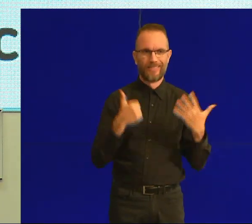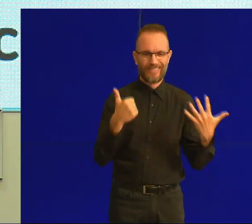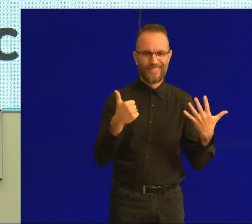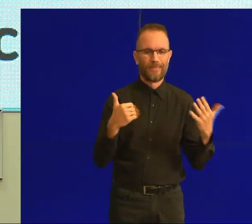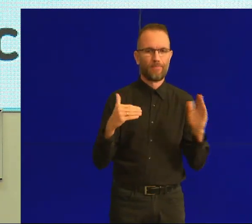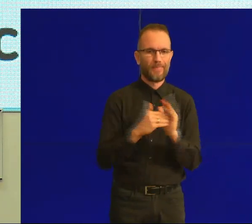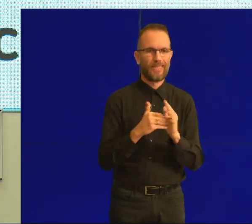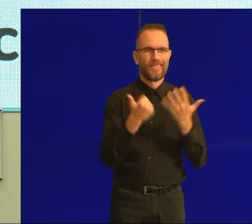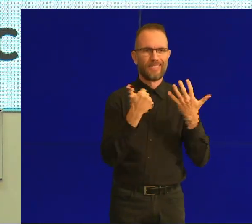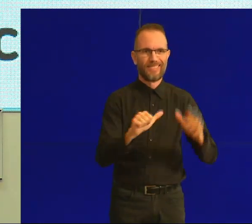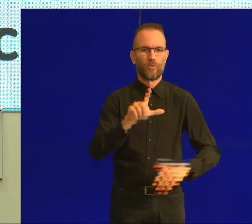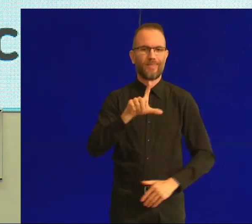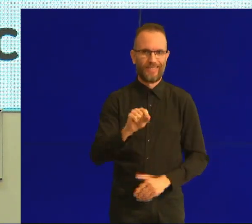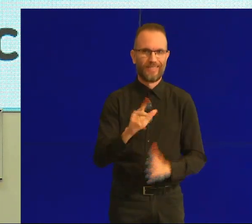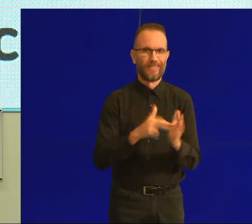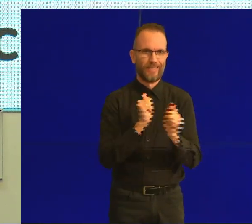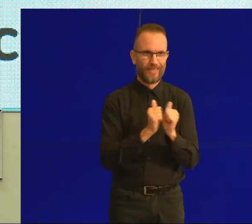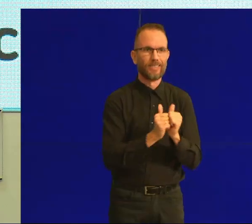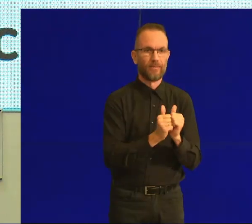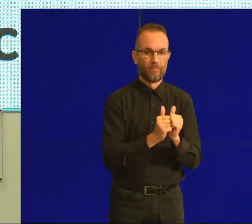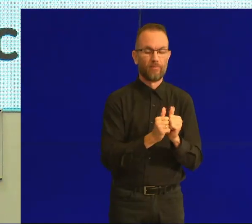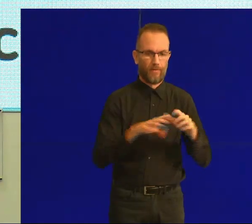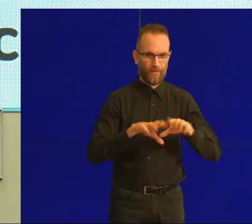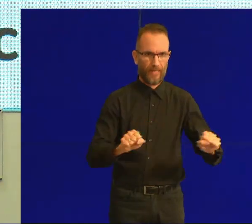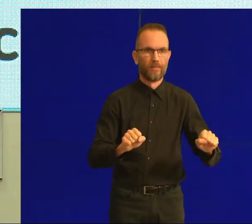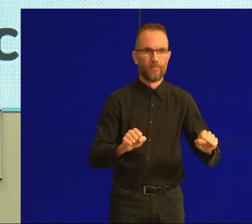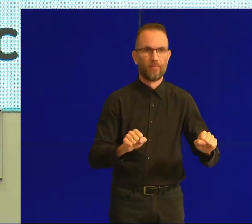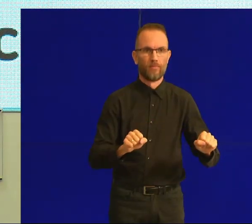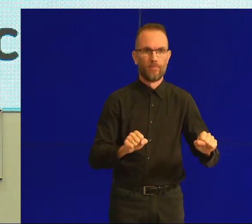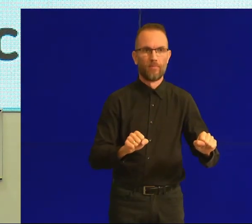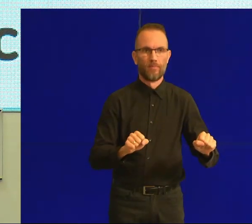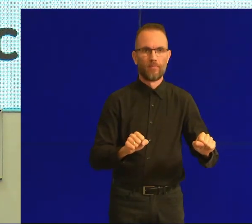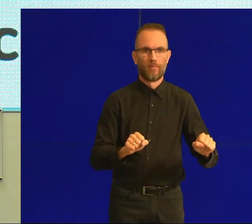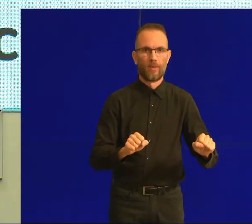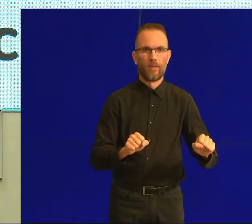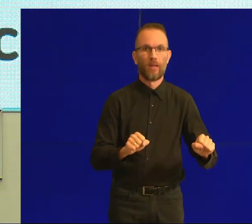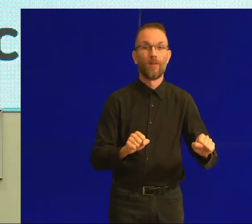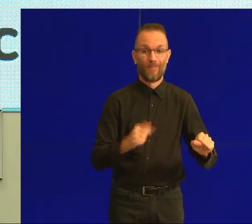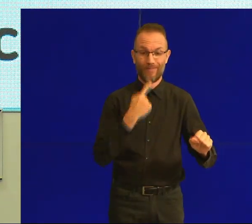et parmi ces tests 1045 était positif